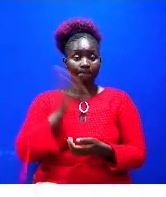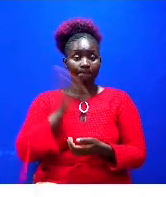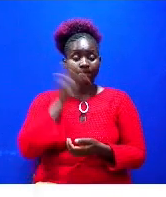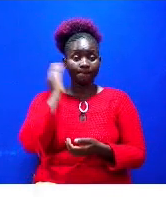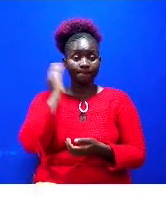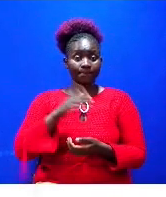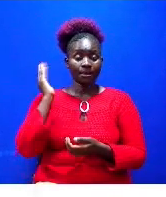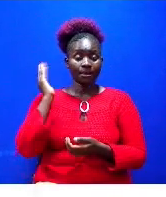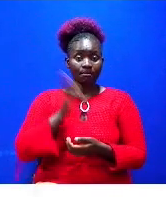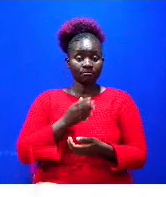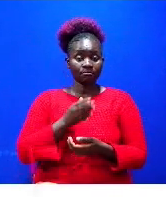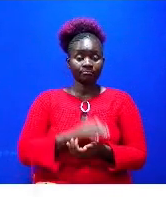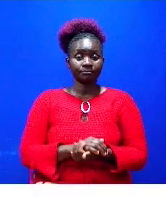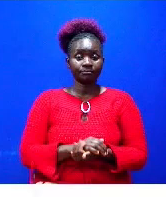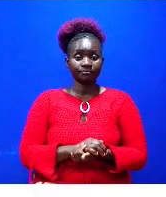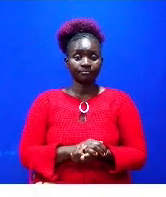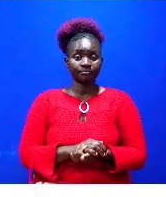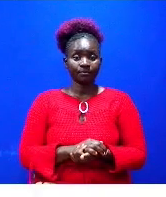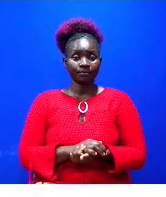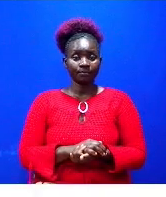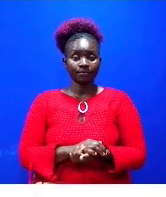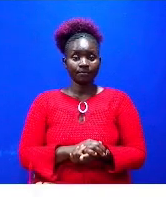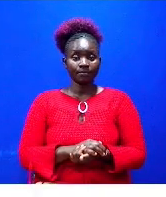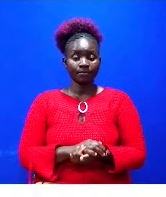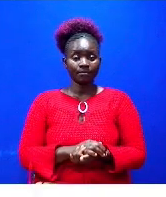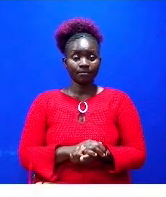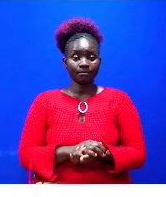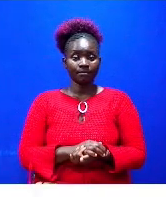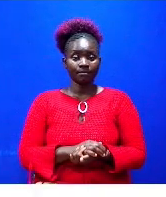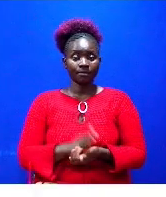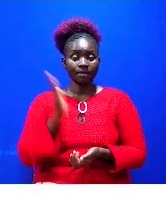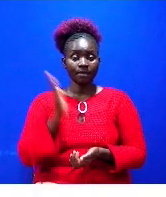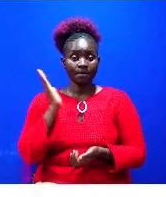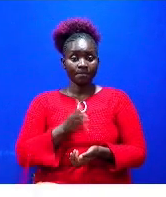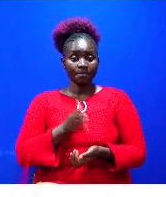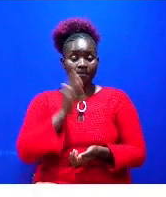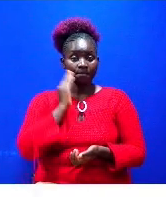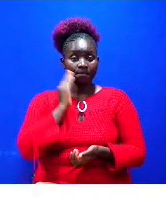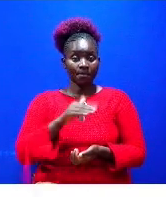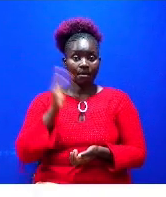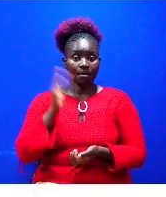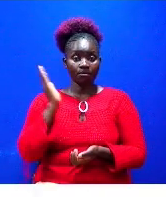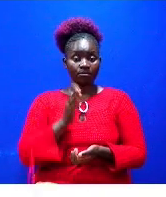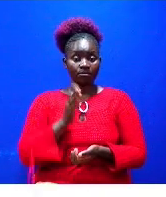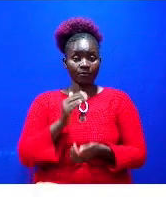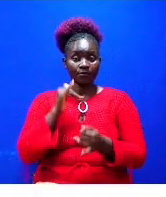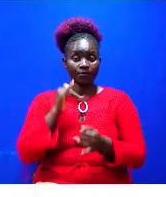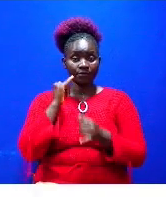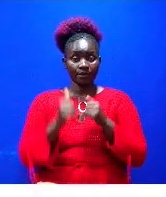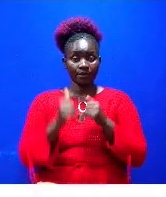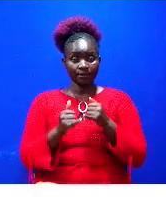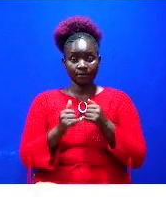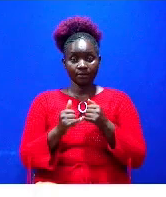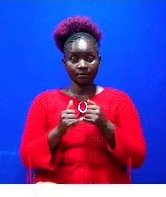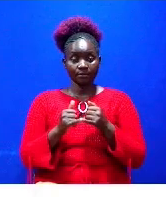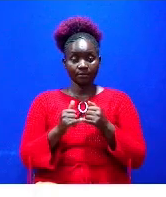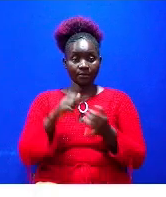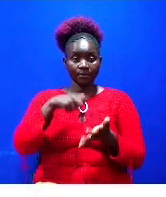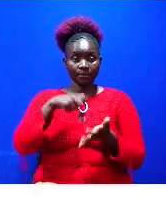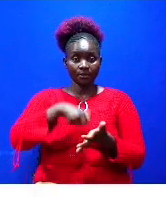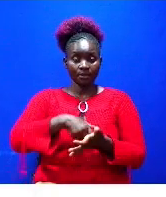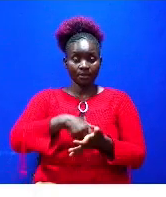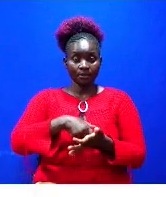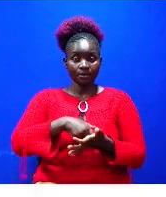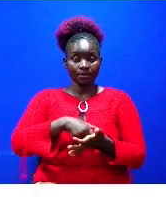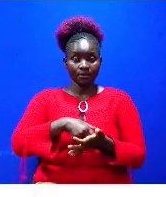vokeroe. Na wamu ite to moro vokeroe omo kongo kuti romo eli. Haka mata yavi kera chiko tuka maase. Haka manya